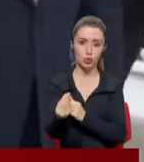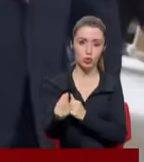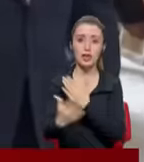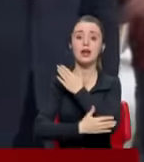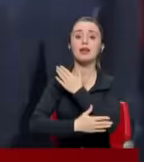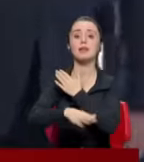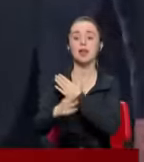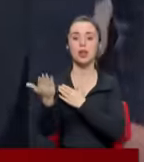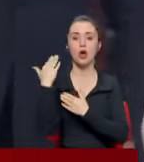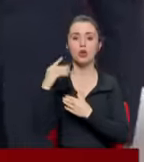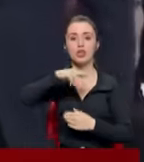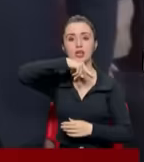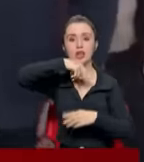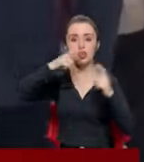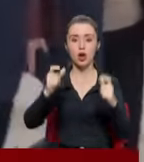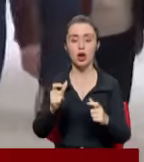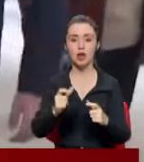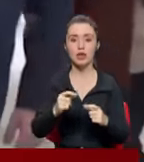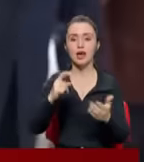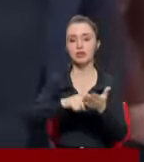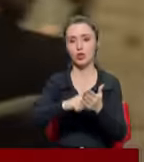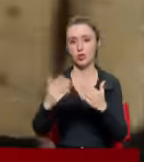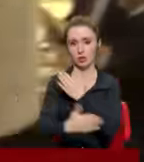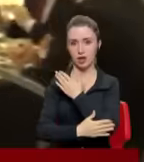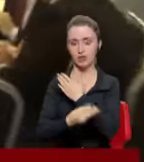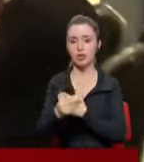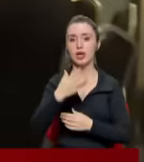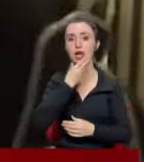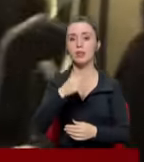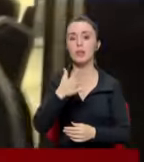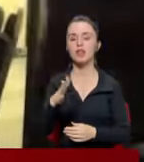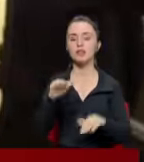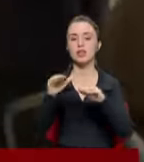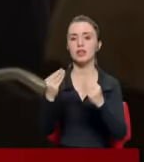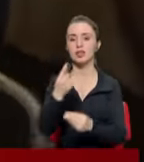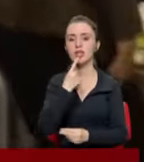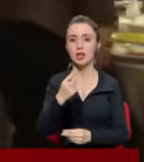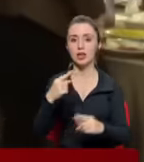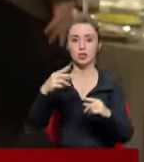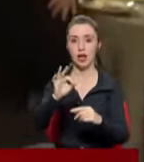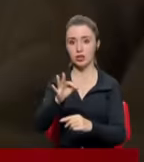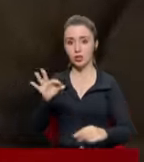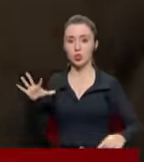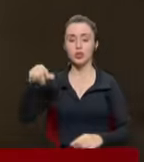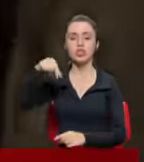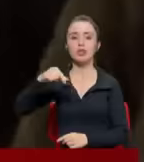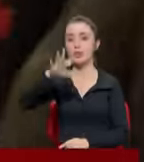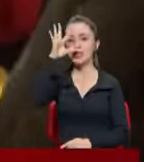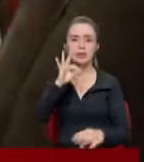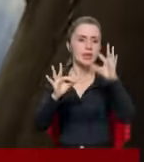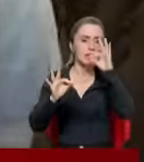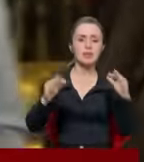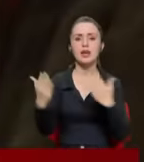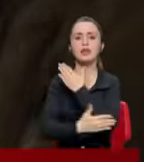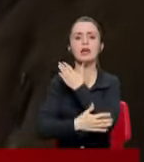yard daha önce Keçiören but yardımı yapıyoruz emekliye 5000 destek vereceğiz diyen Turgut altına Bu kez kimse kimseye